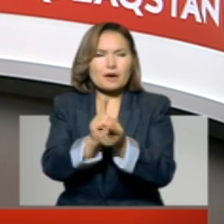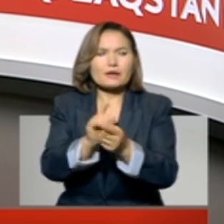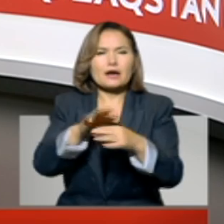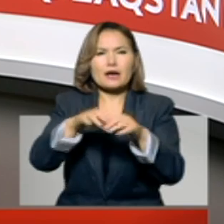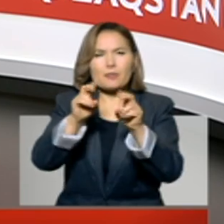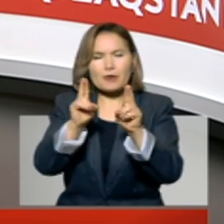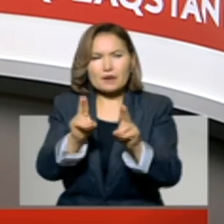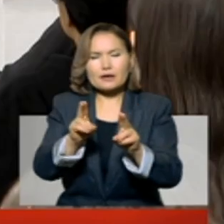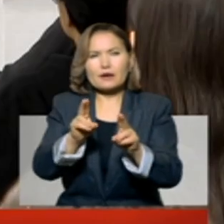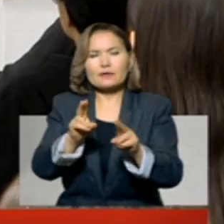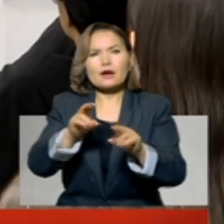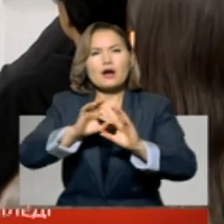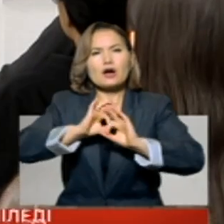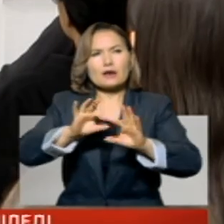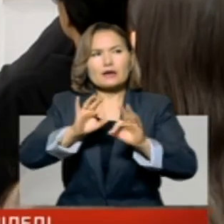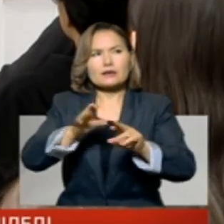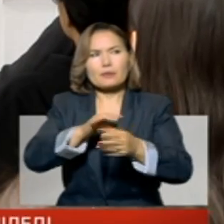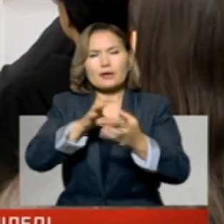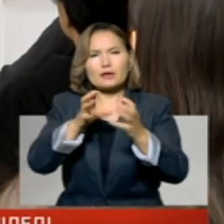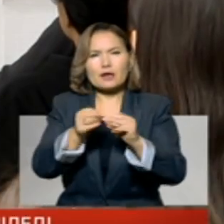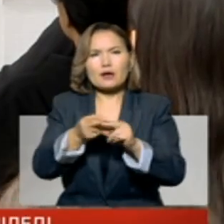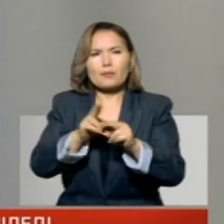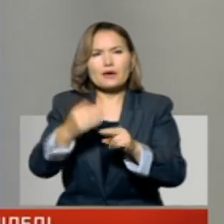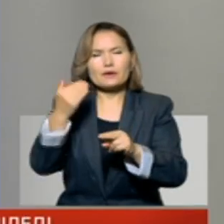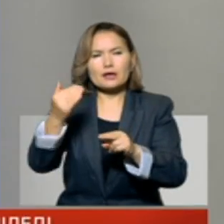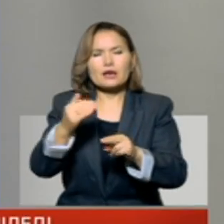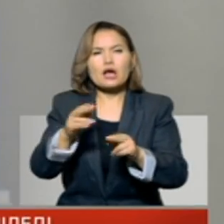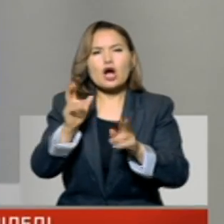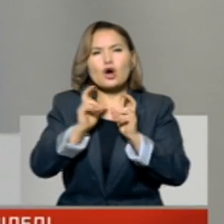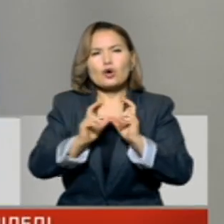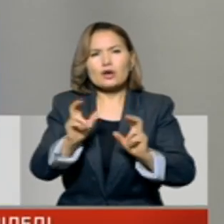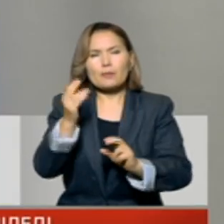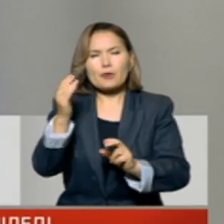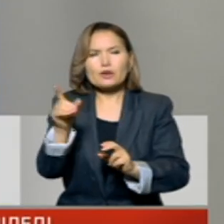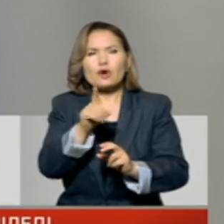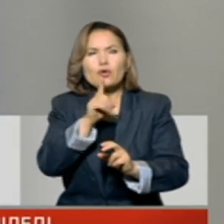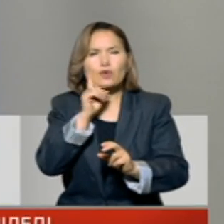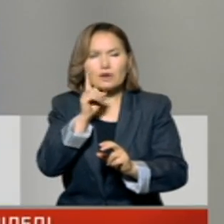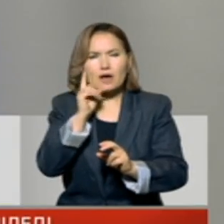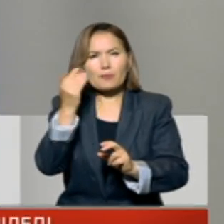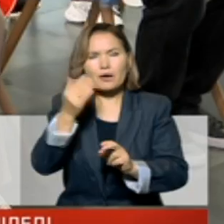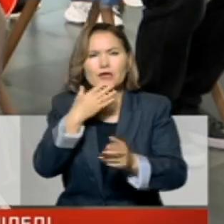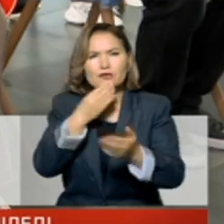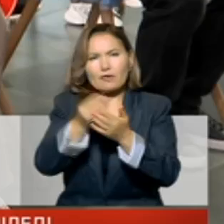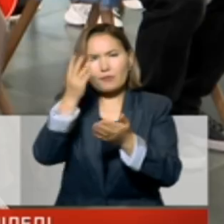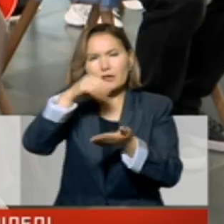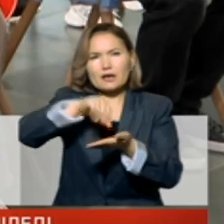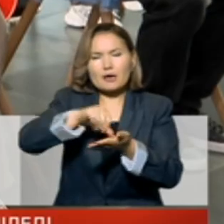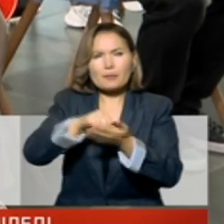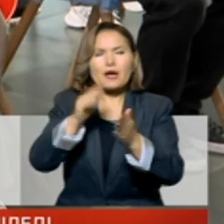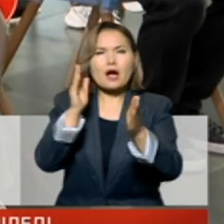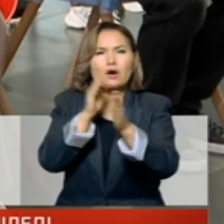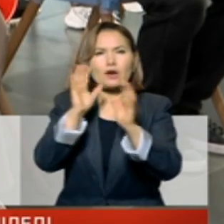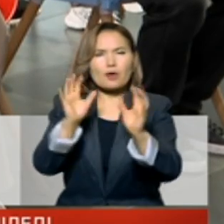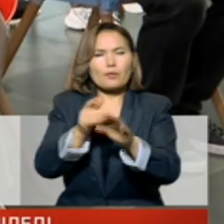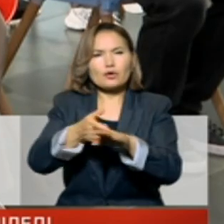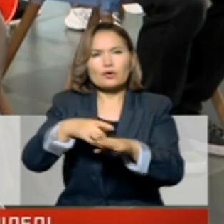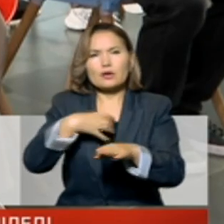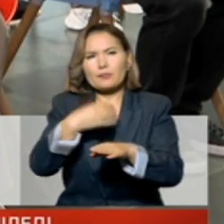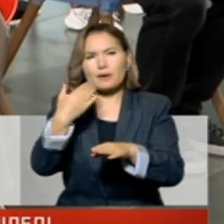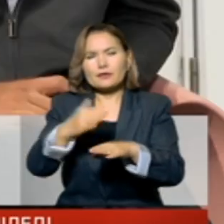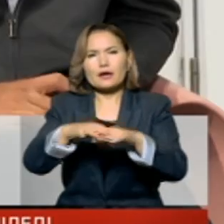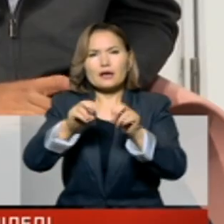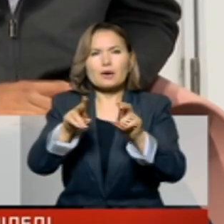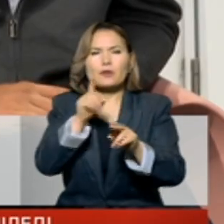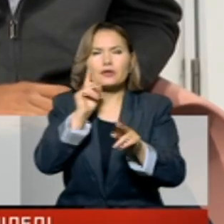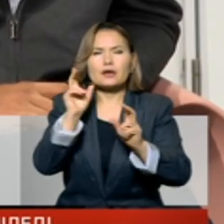сала мамандары осындай пікір білдірді. Бұл пікірге қосылған студенттер қоршаған ортаны қорғау үшін де бұл бастама маңызды екенін қосты. Мамандар